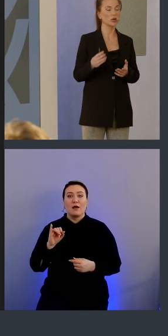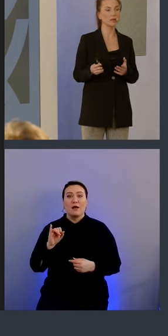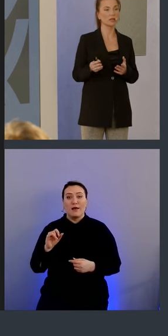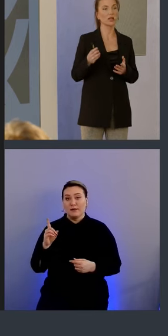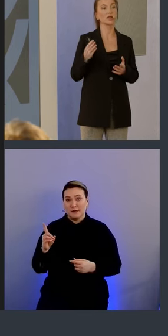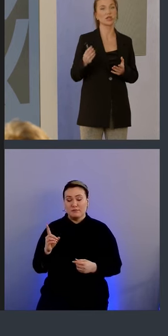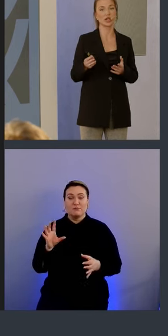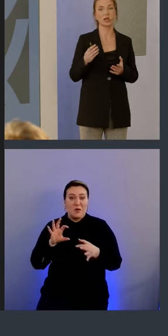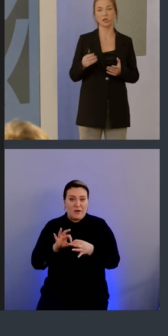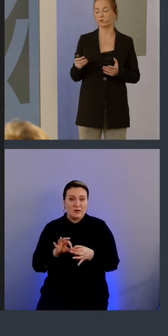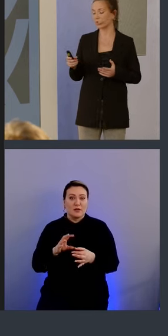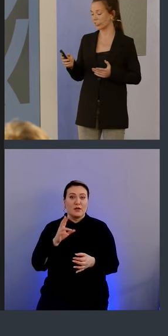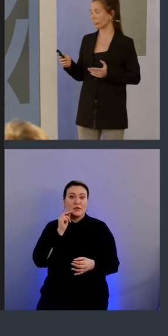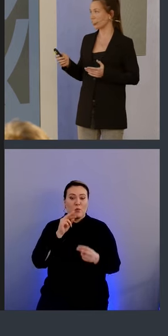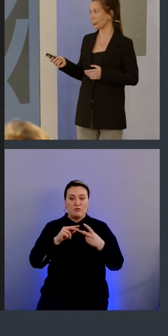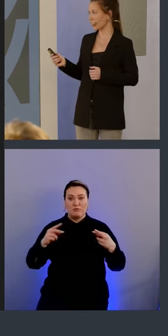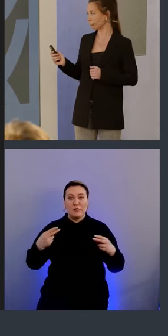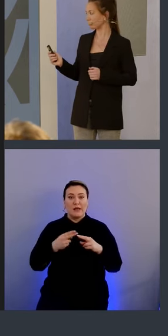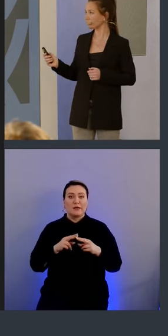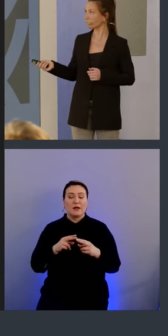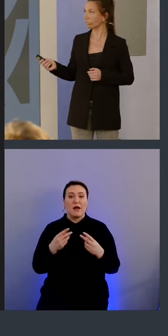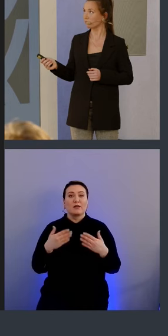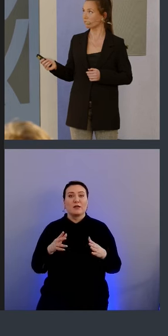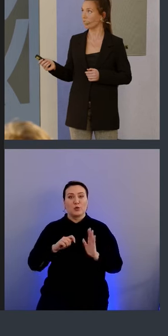логину пользователя значения этого открытого ключа.